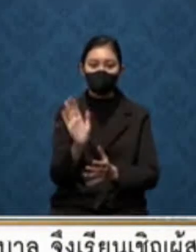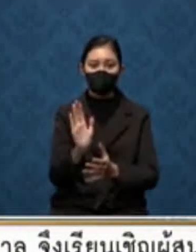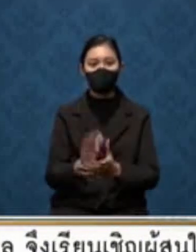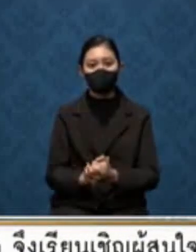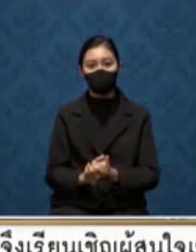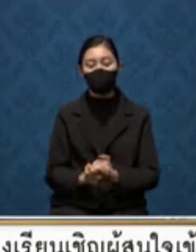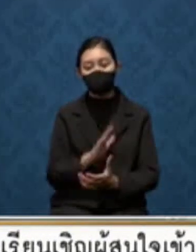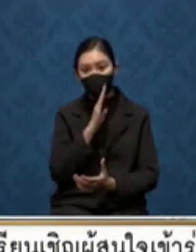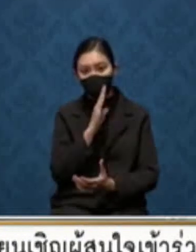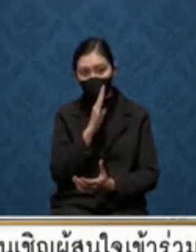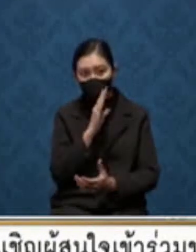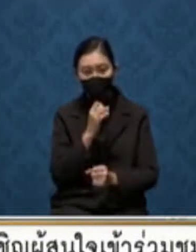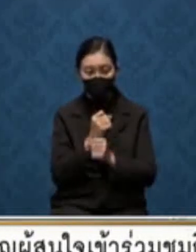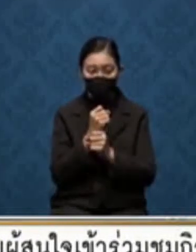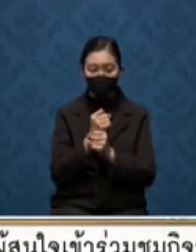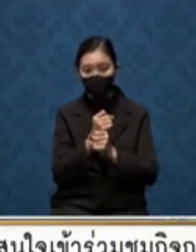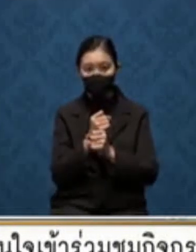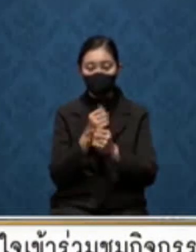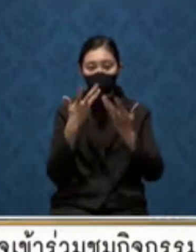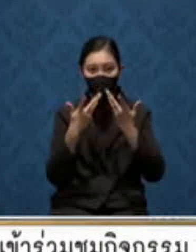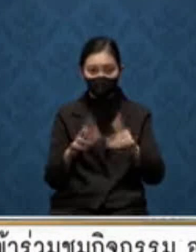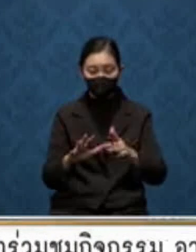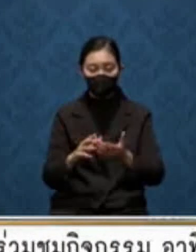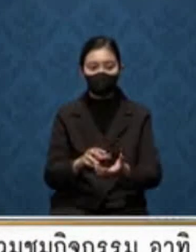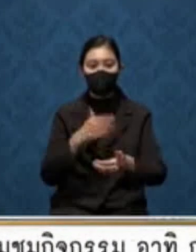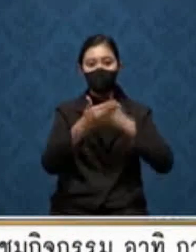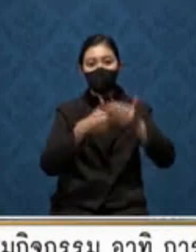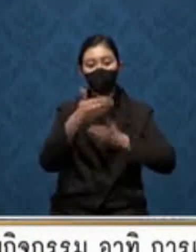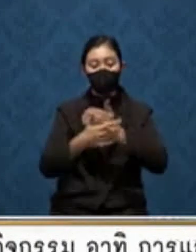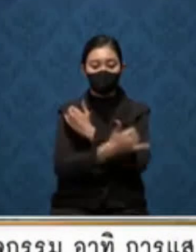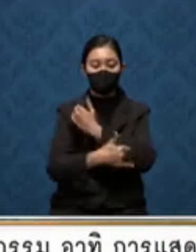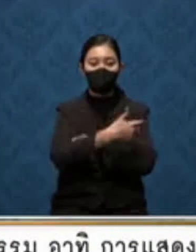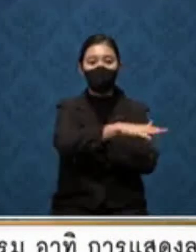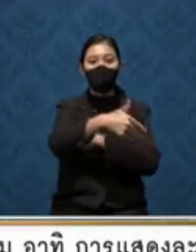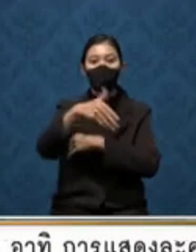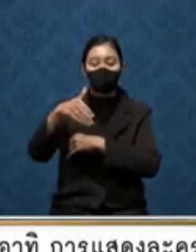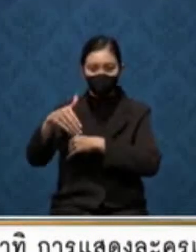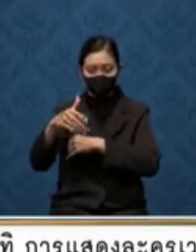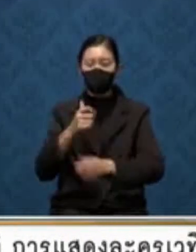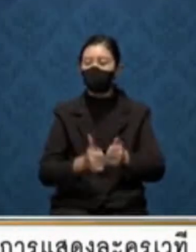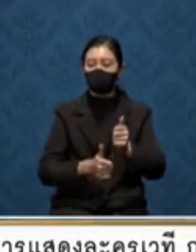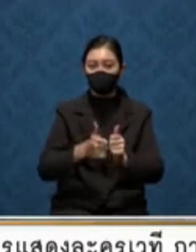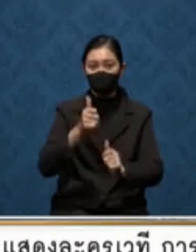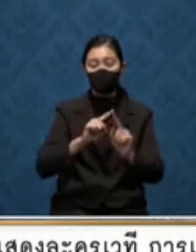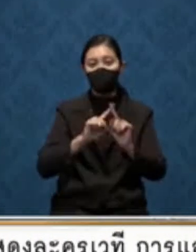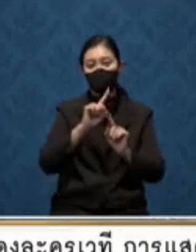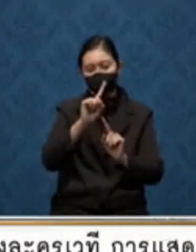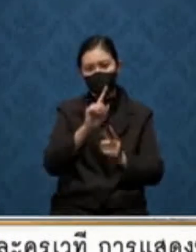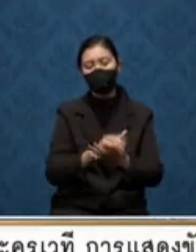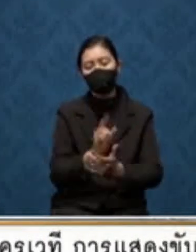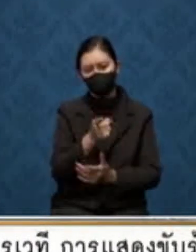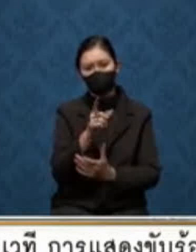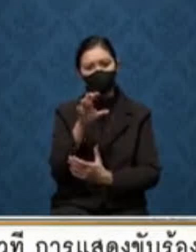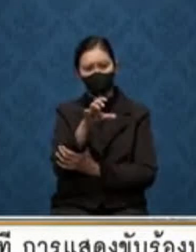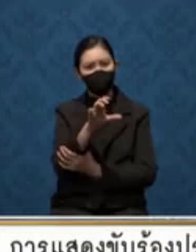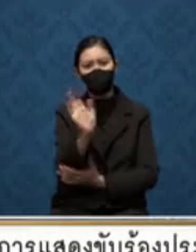มารถส่งออกไปได้ 17 ประเทศเขากต้จดเป็ิติบุคคล ต้องจดเป็บริษัททั้ง 5 ทจงๆแล้มไมไดเปสงที่จะตองมาโคบคณกัอนนี้เปตวอย่าง